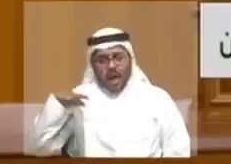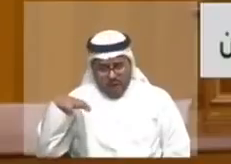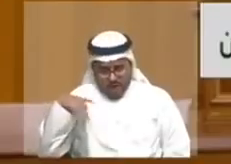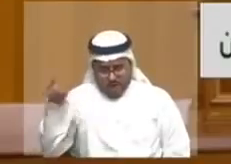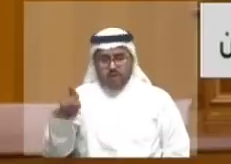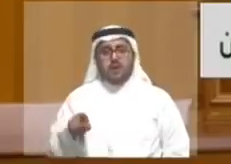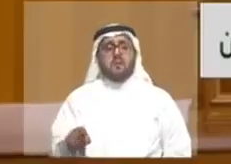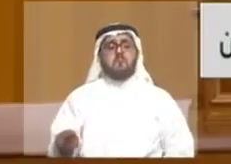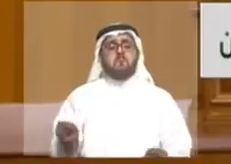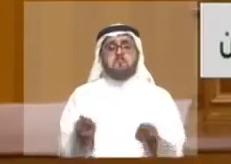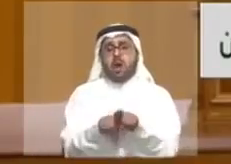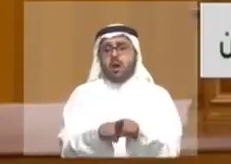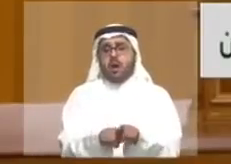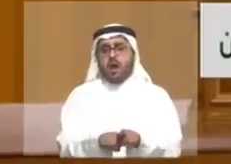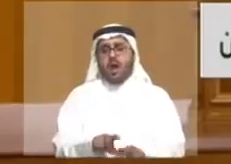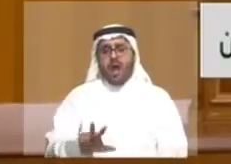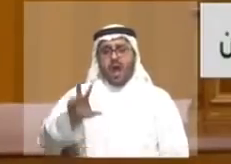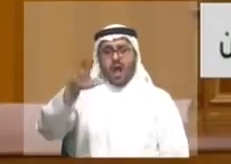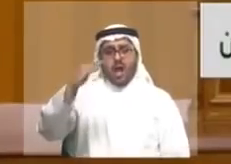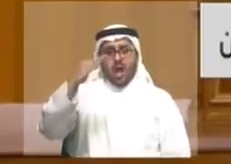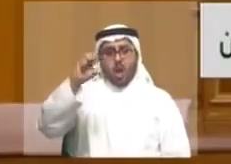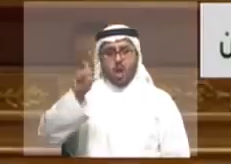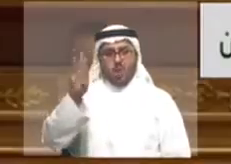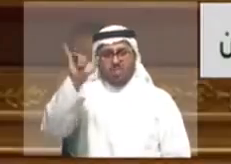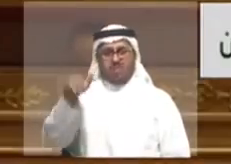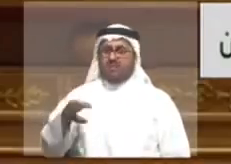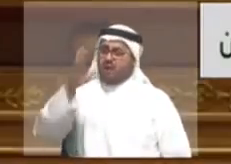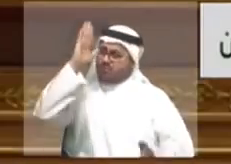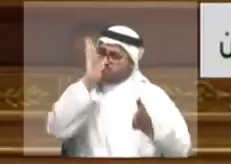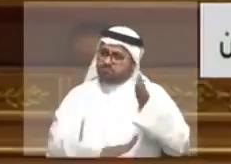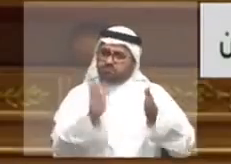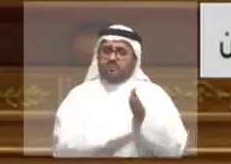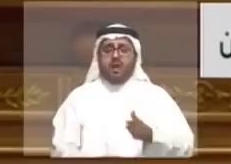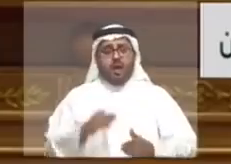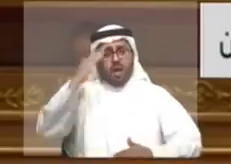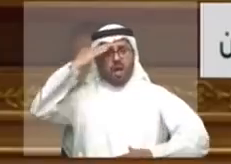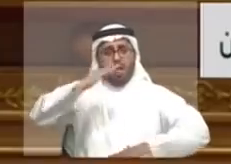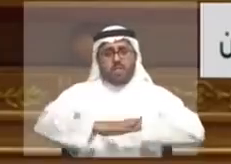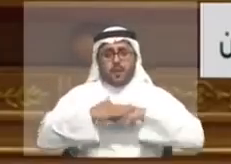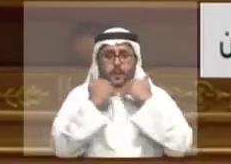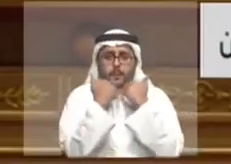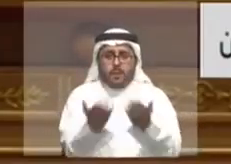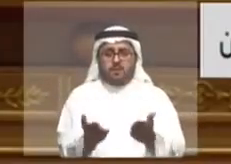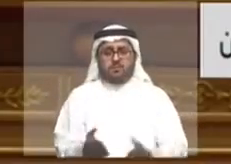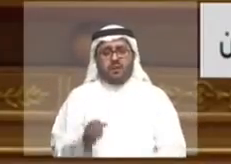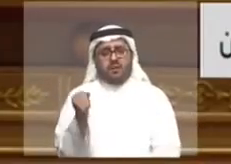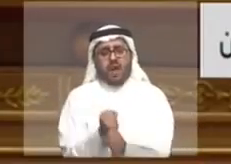لمبادئ القانون الدولي ومجافاته للقيم والأخلاق وحسن